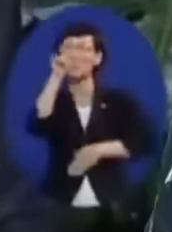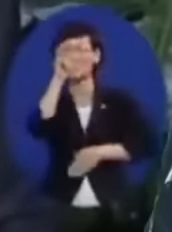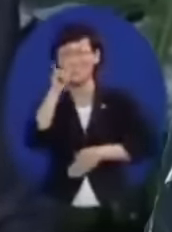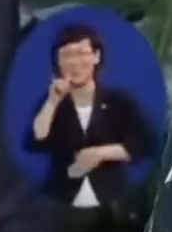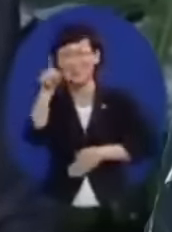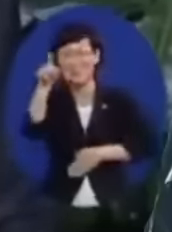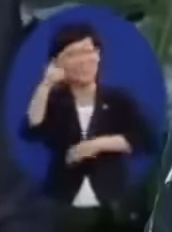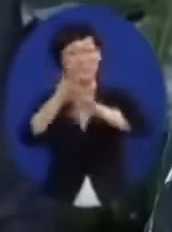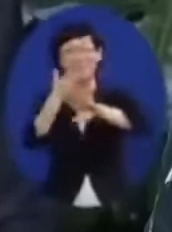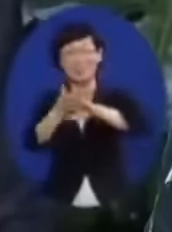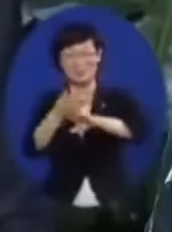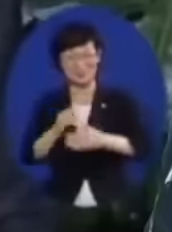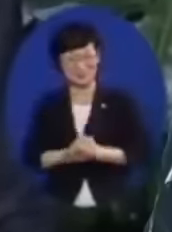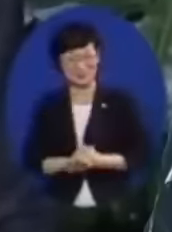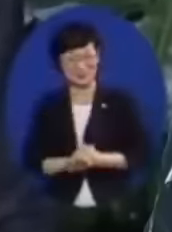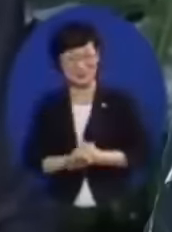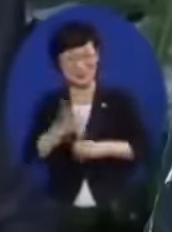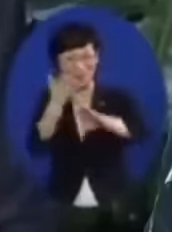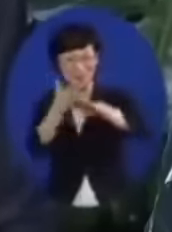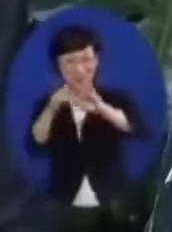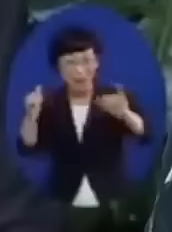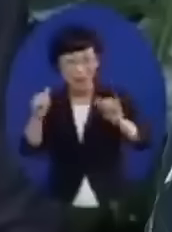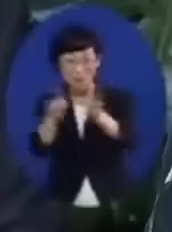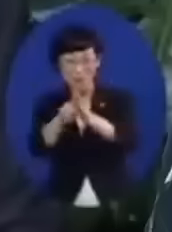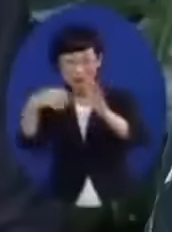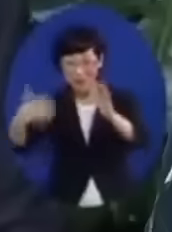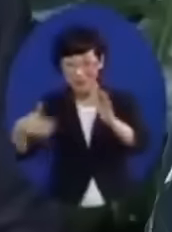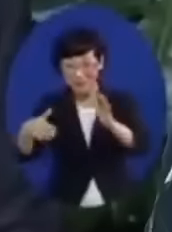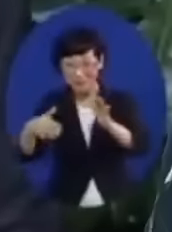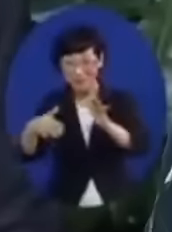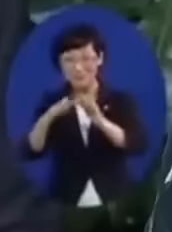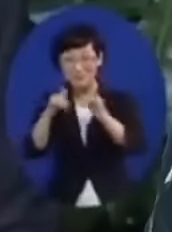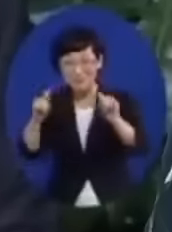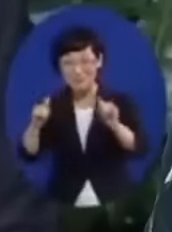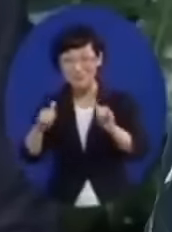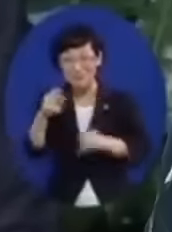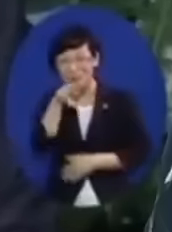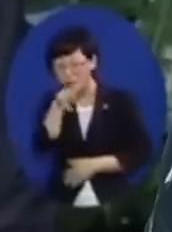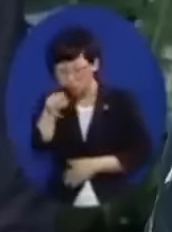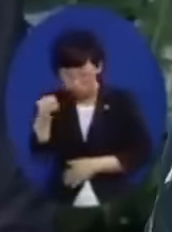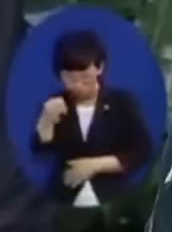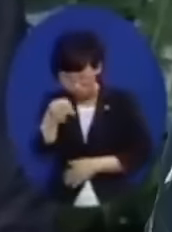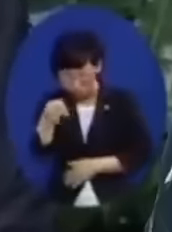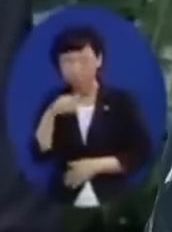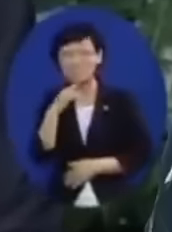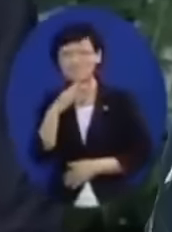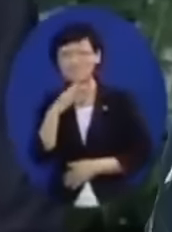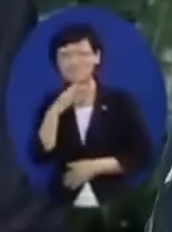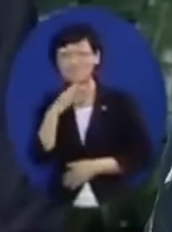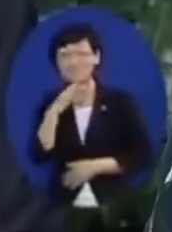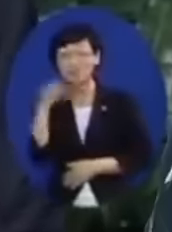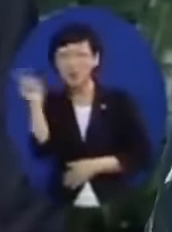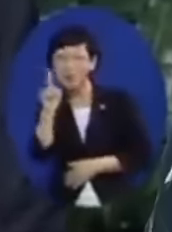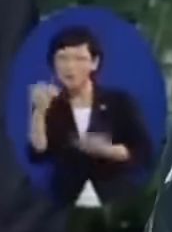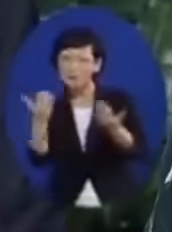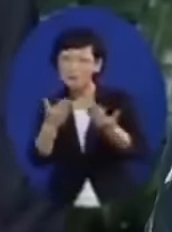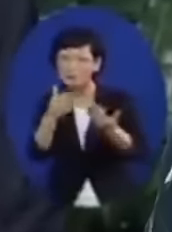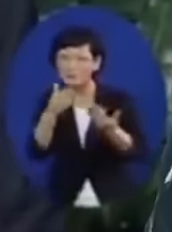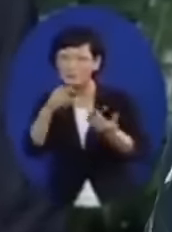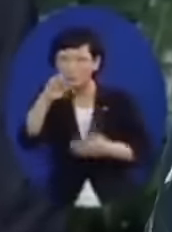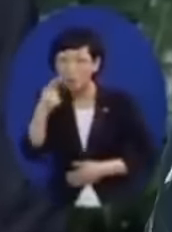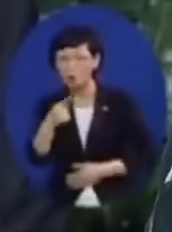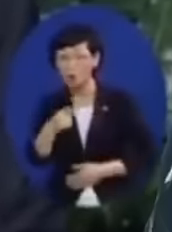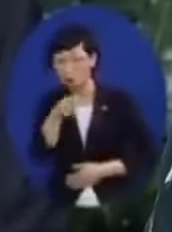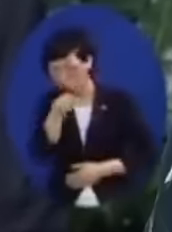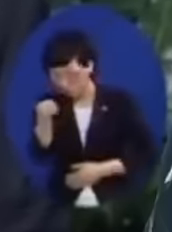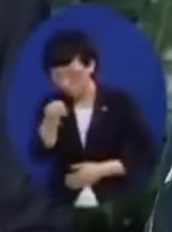이게 달라요. 다른 사람, 안 믿는 사람은 땅만 보지 않습니까? 어떤 일이 있어도 땅만 보고 사는